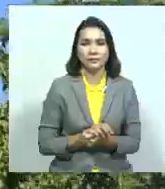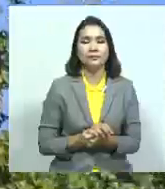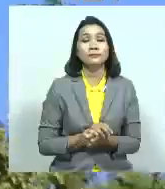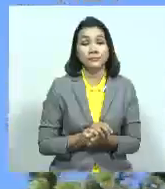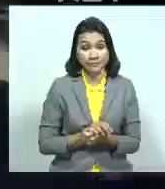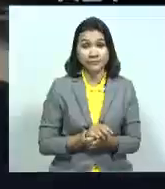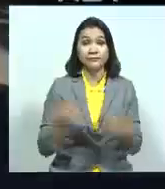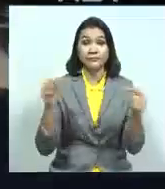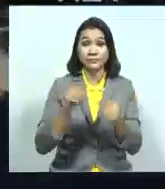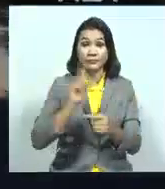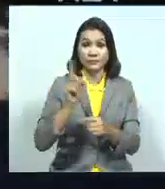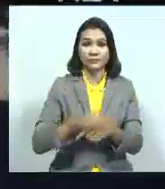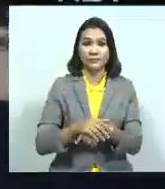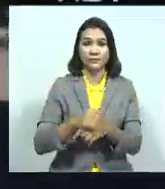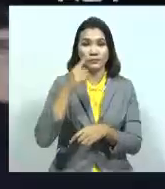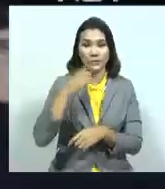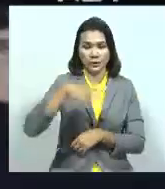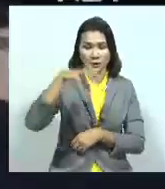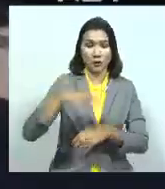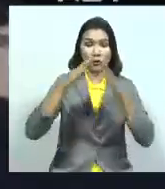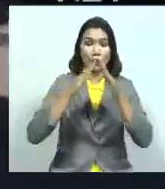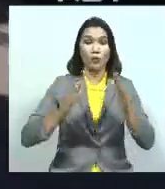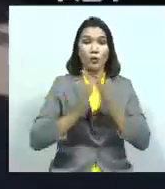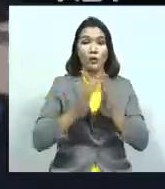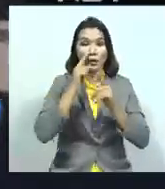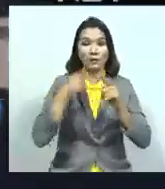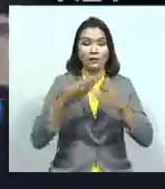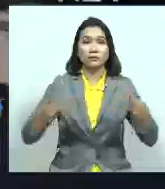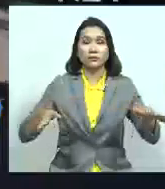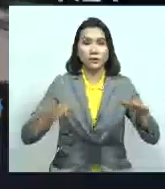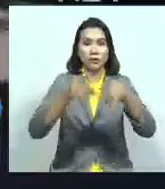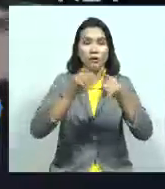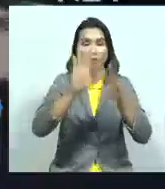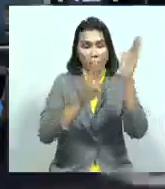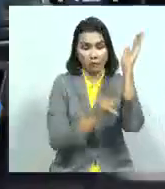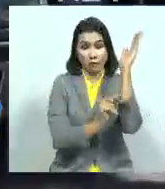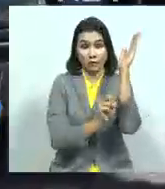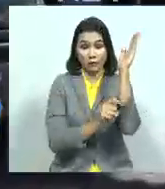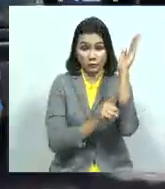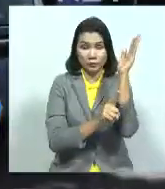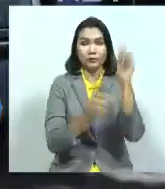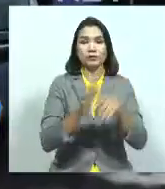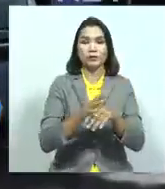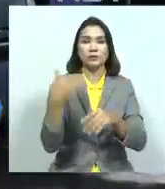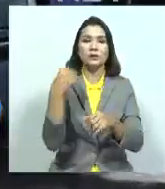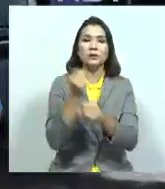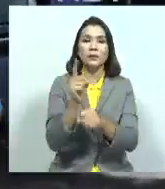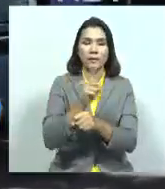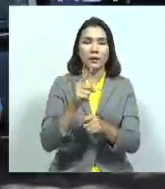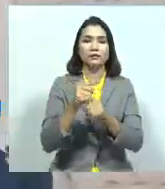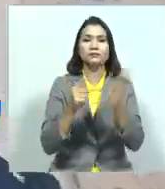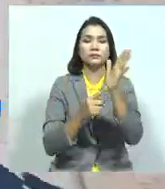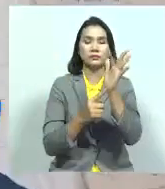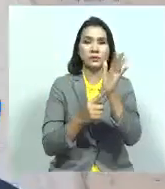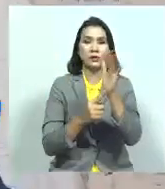ส่วนที่บริเวณลานโพวัดพระมหาธาตุวรมหาวิหารจังหวัดนครศรีธรรมราชมีการประกอบพิธีอัญเชิญเทียน